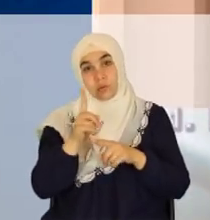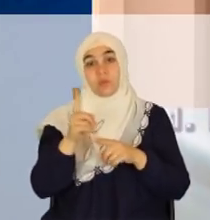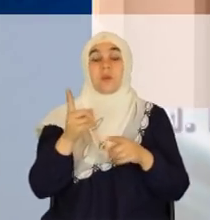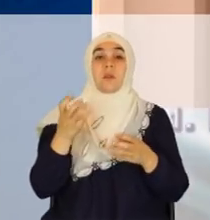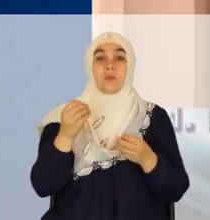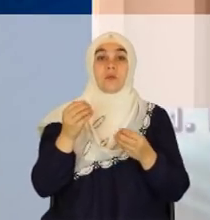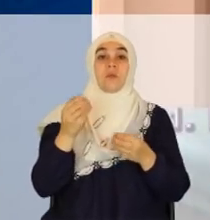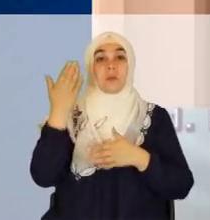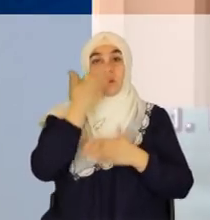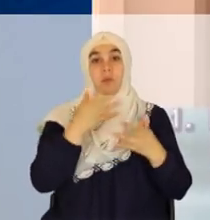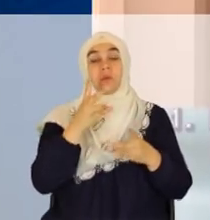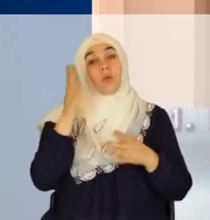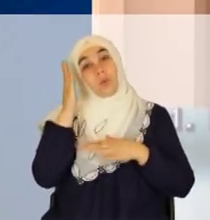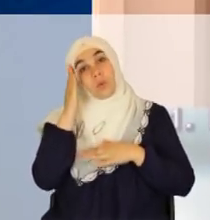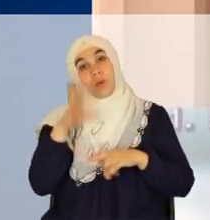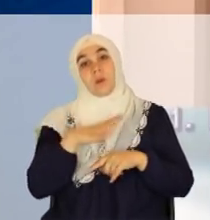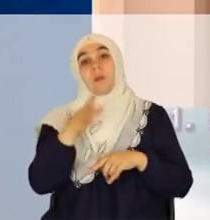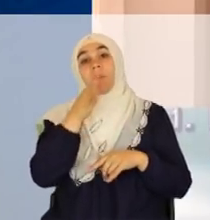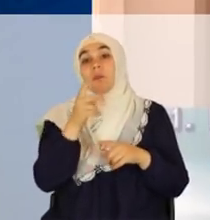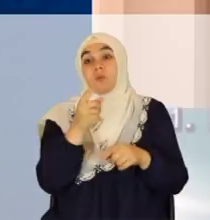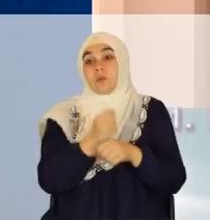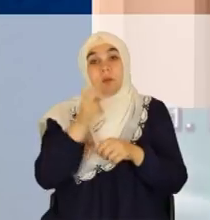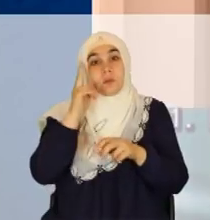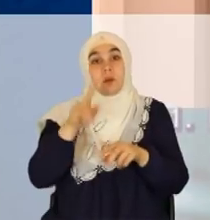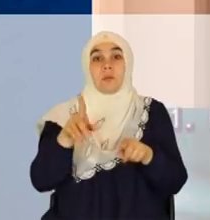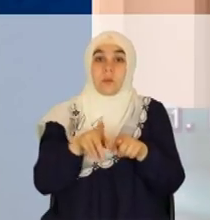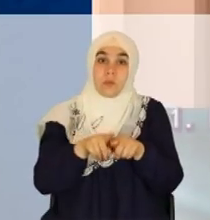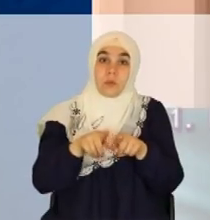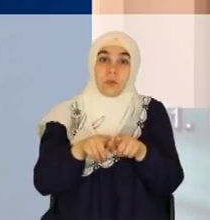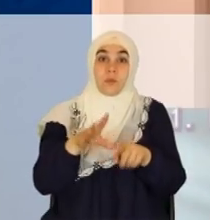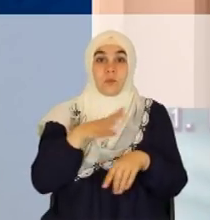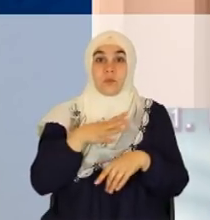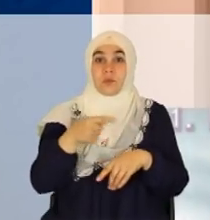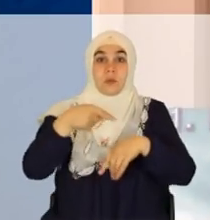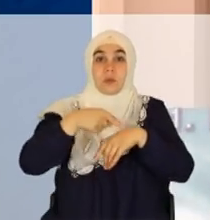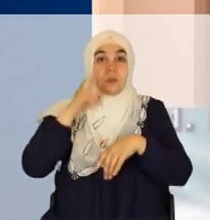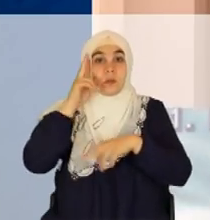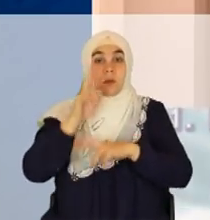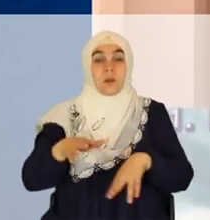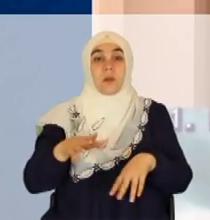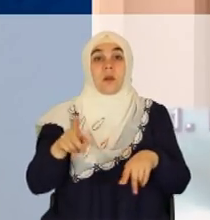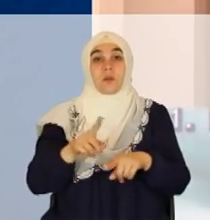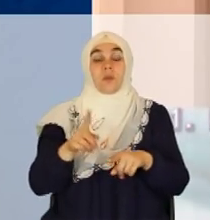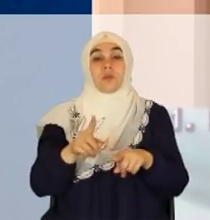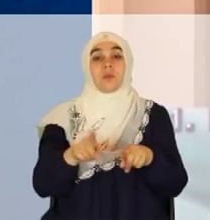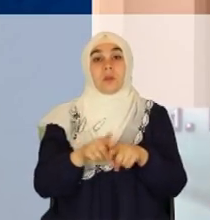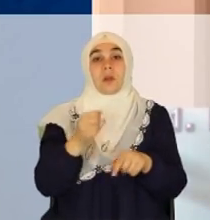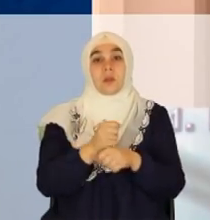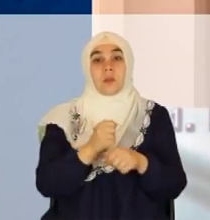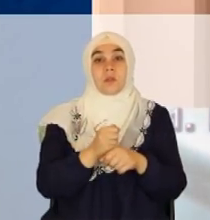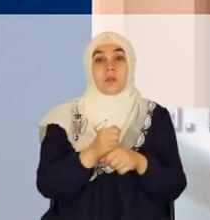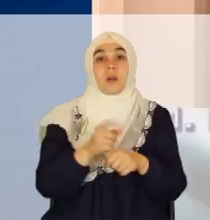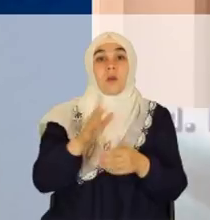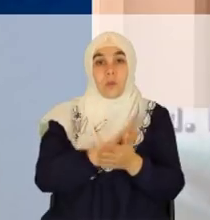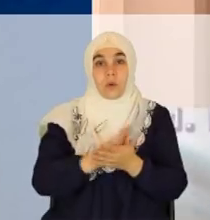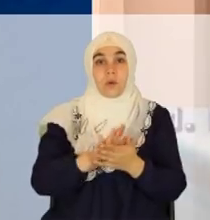taharat okuladı. Çünkü okulayan vakitte nama bulanın uzun bulmuyor. Ana bu bir taharat gibi olan, bundan hem